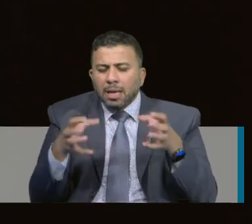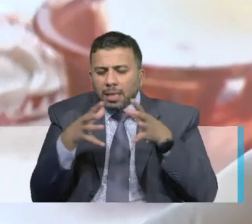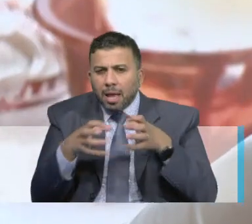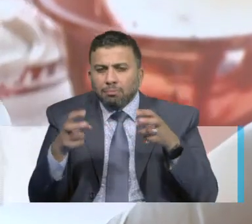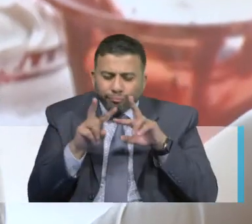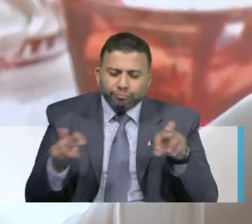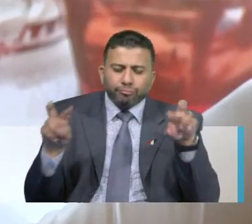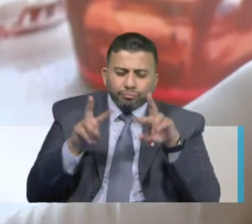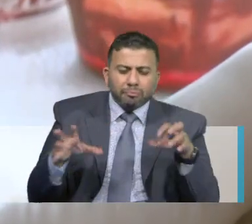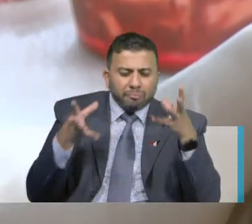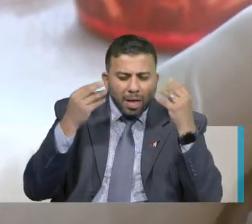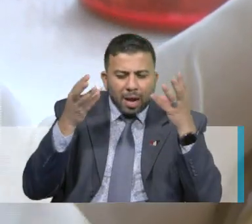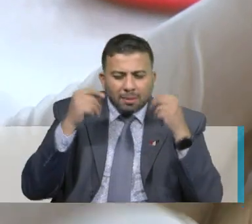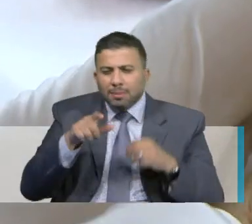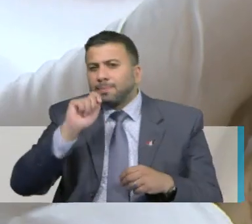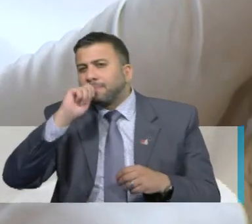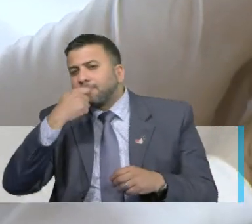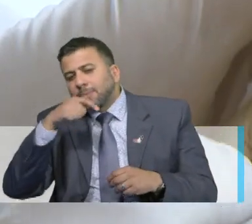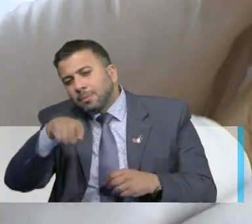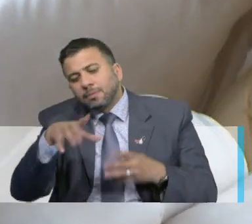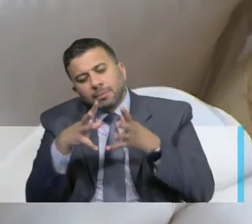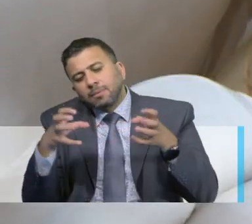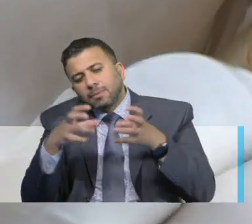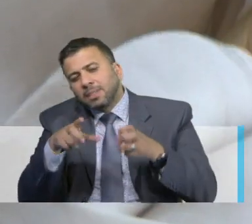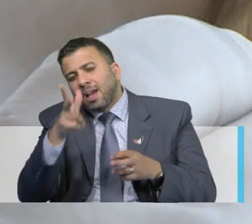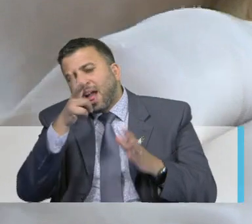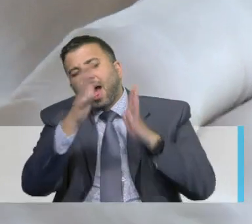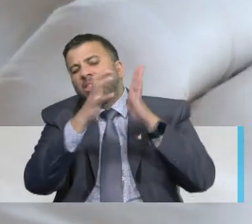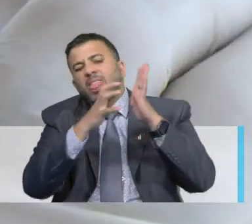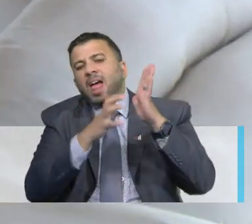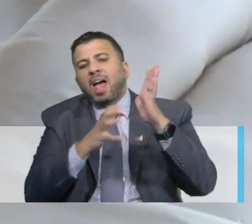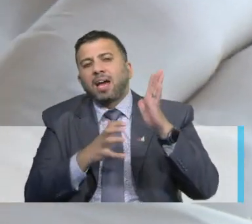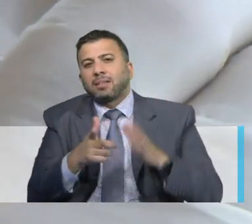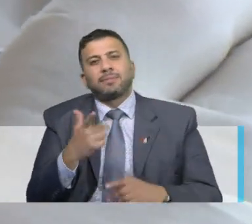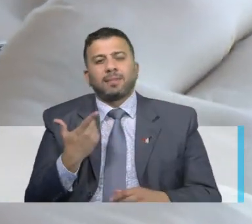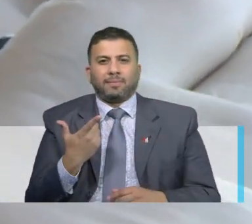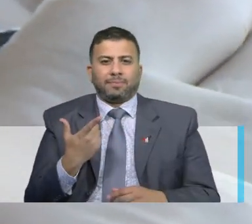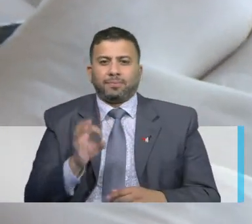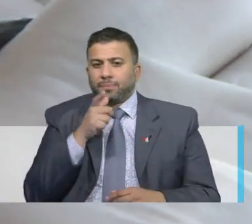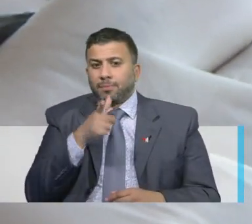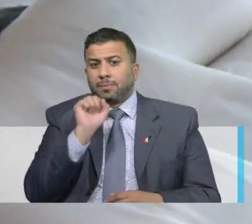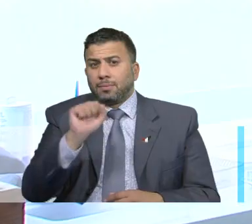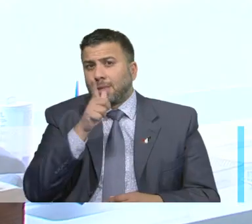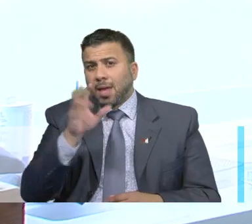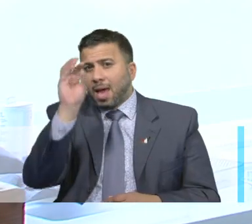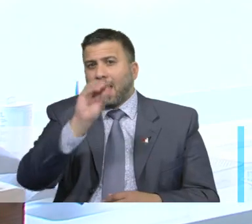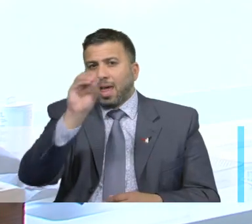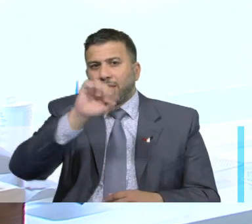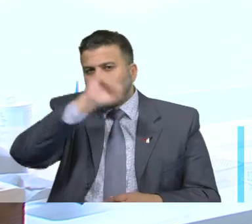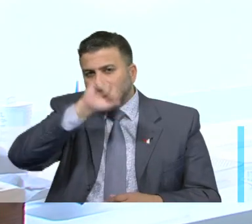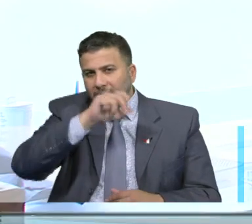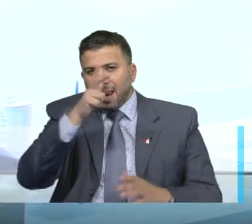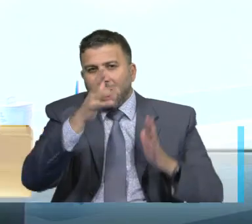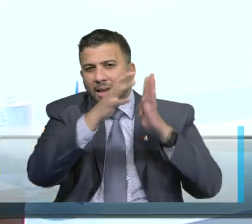والتحقيق لمعرفة خبايا هذه المكتشفات الأثرية. يعتبر مختبر هيئة الشارقة للأثار